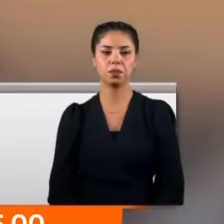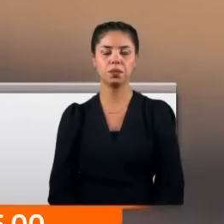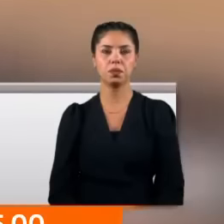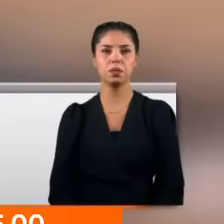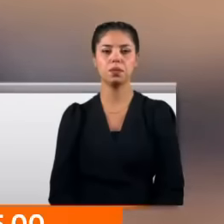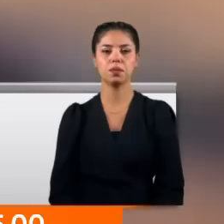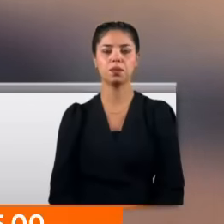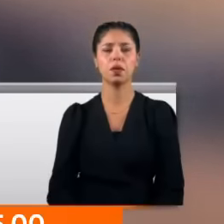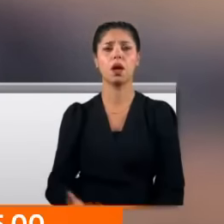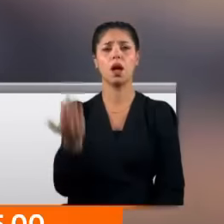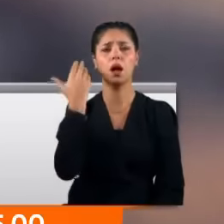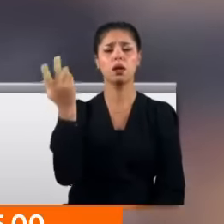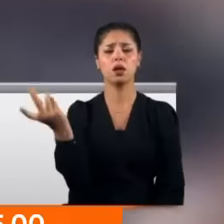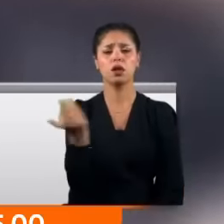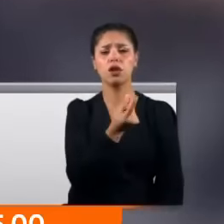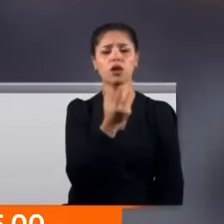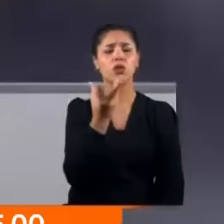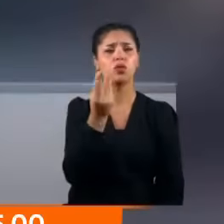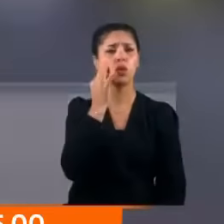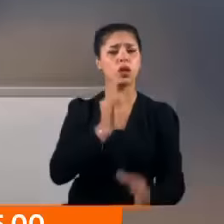Arkalarında kaçan binlerce insan.